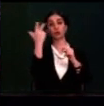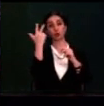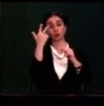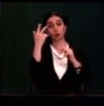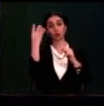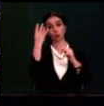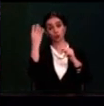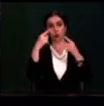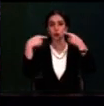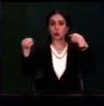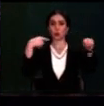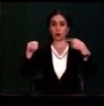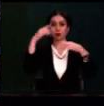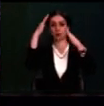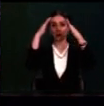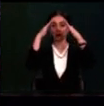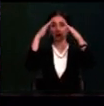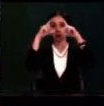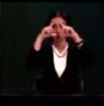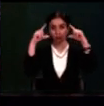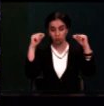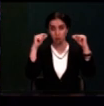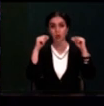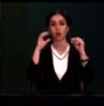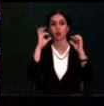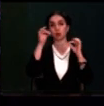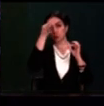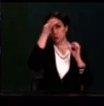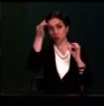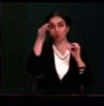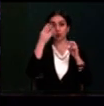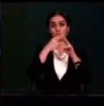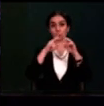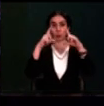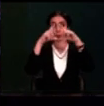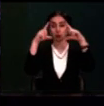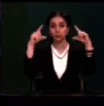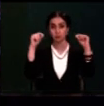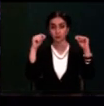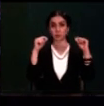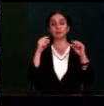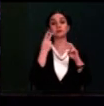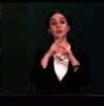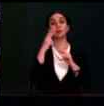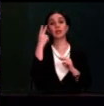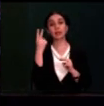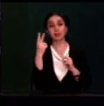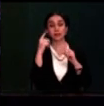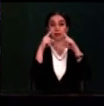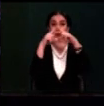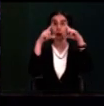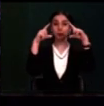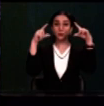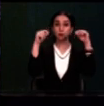turli tomonli, beshinchisi albatta yana to'g'ri burchakli. Demak, chizmamizda ikkita to'g'ri